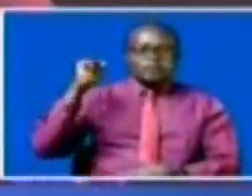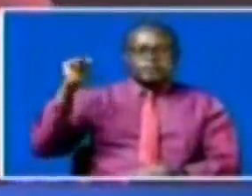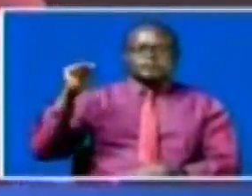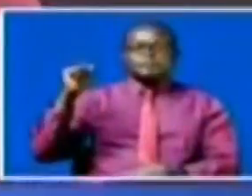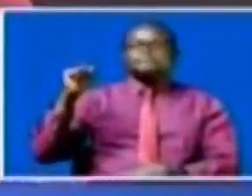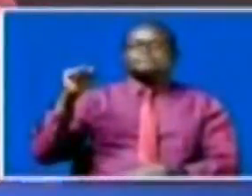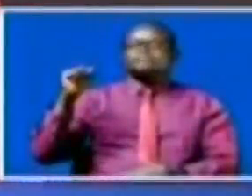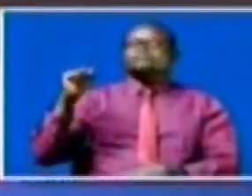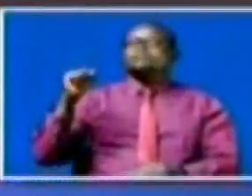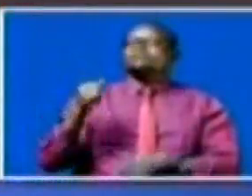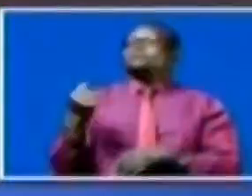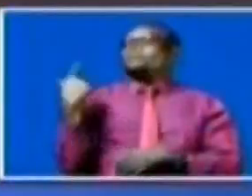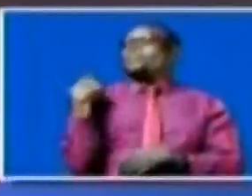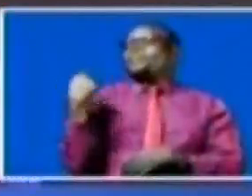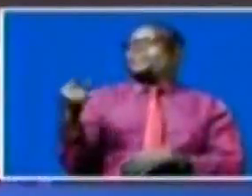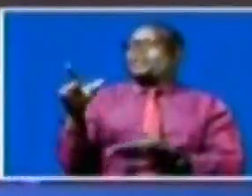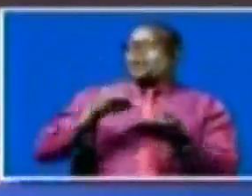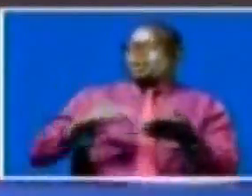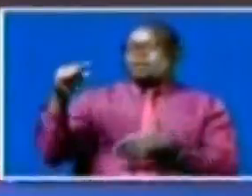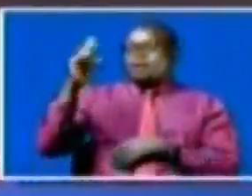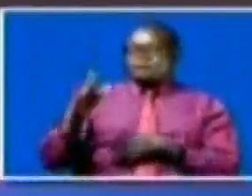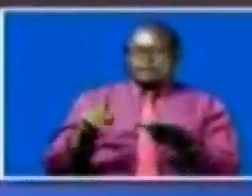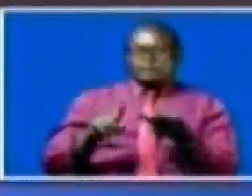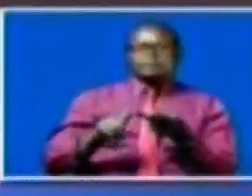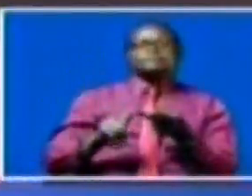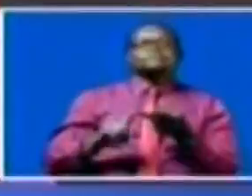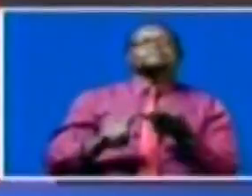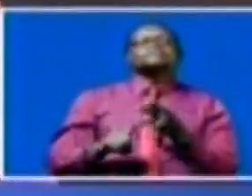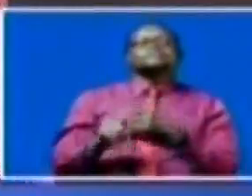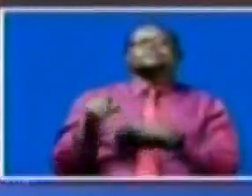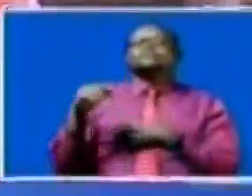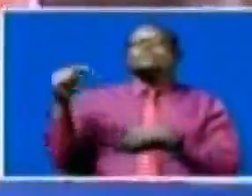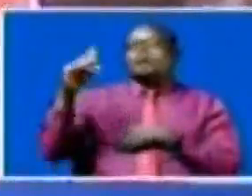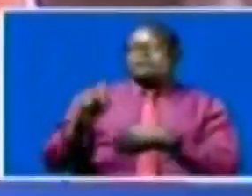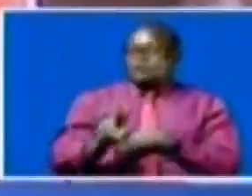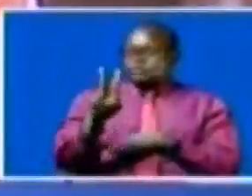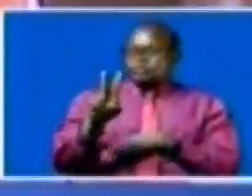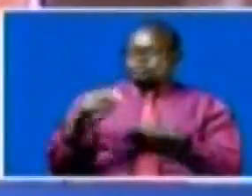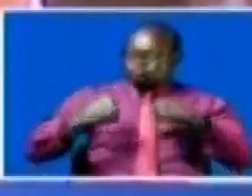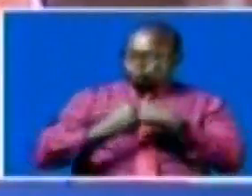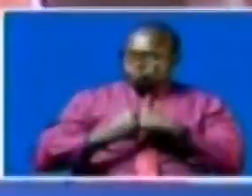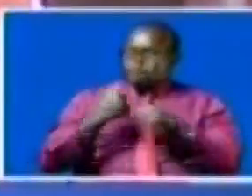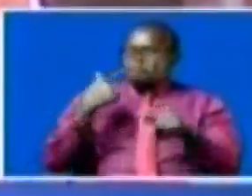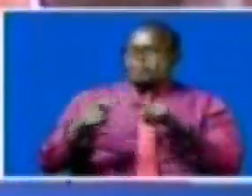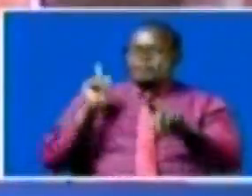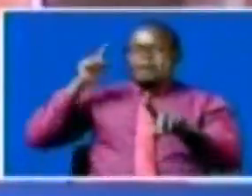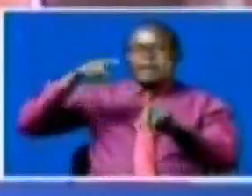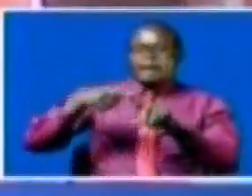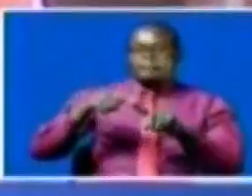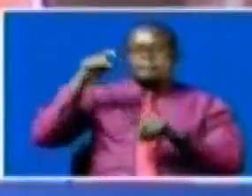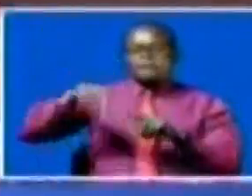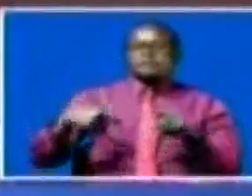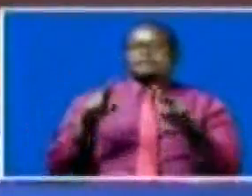kama hii siasa tulikuwa na juzi local ya gavana Manda na gavana na rafiki yake Buzeki, tupigane tu yetu ya local hapa, lakini kitu ya kwanza amani